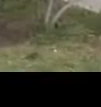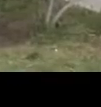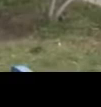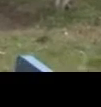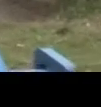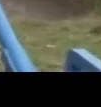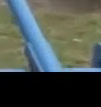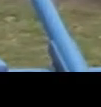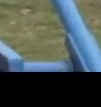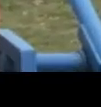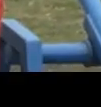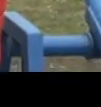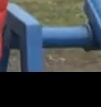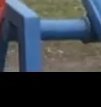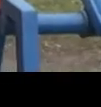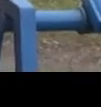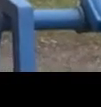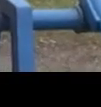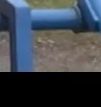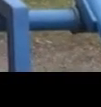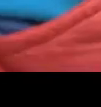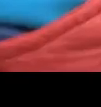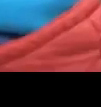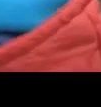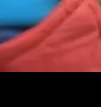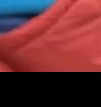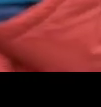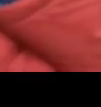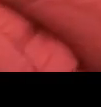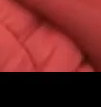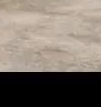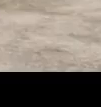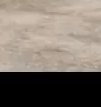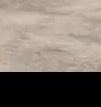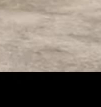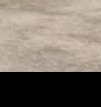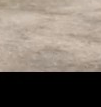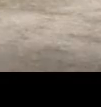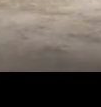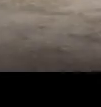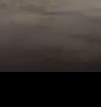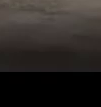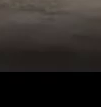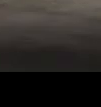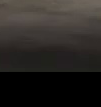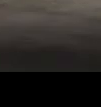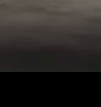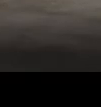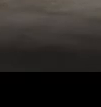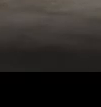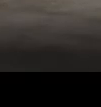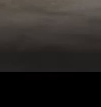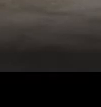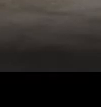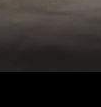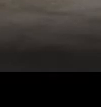проїзд дітей старше 6 років. І додає, що більшу частину сімейного бюджету витрачають на дітей. Багато йде, да, звісно. Того, що одяг кожен раз